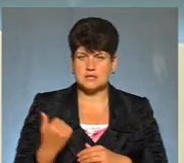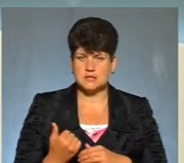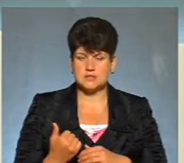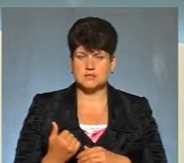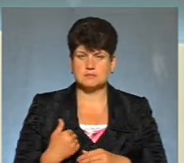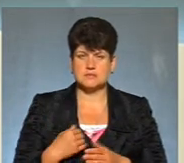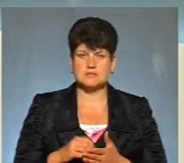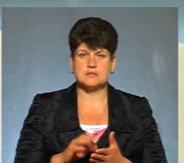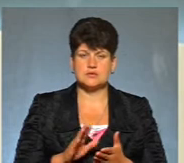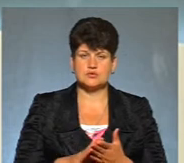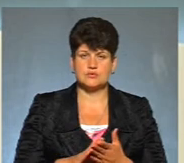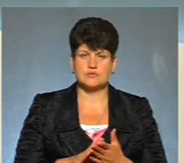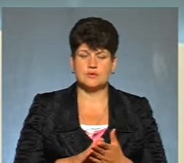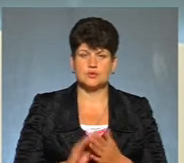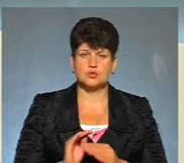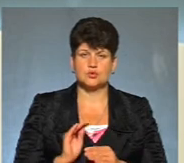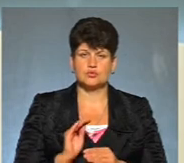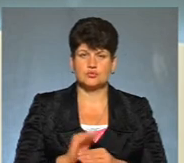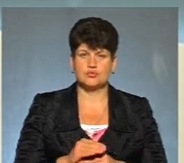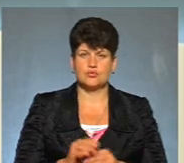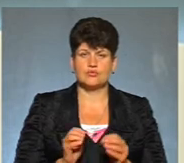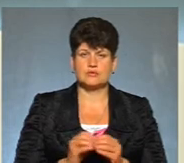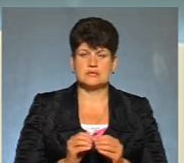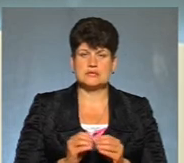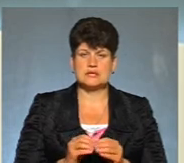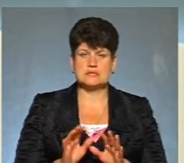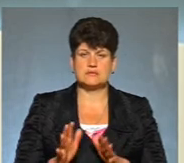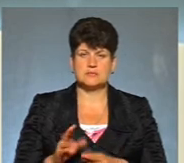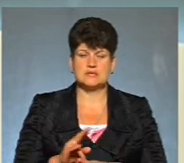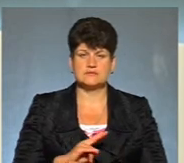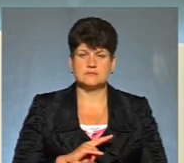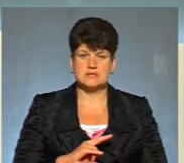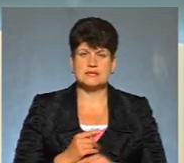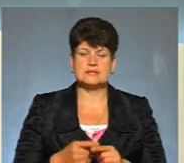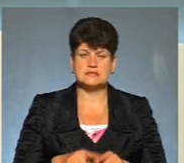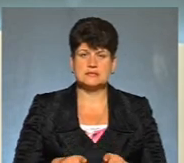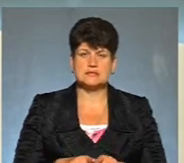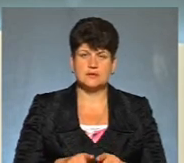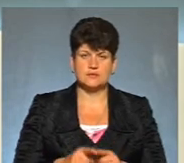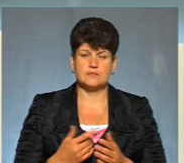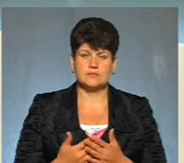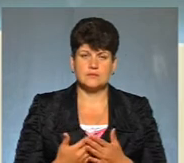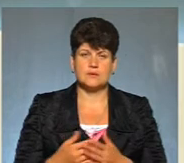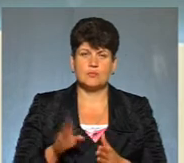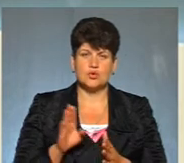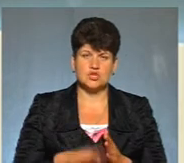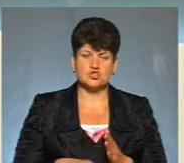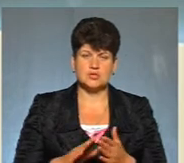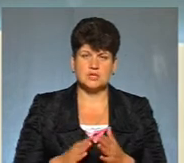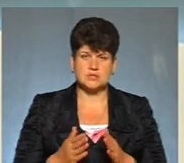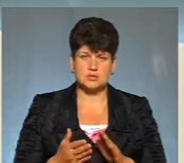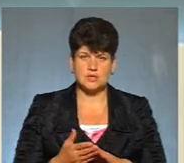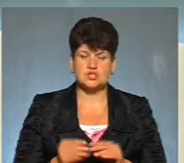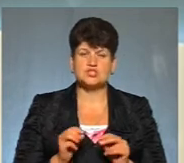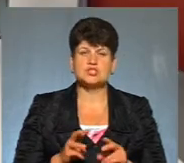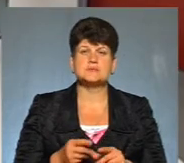ми зареєстрували додатково майже 10 випадків смертей. Це теж є ознакою погіршення ситуації. З чим це може